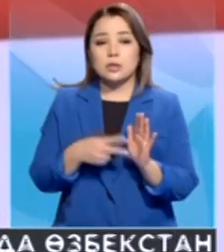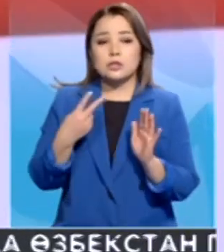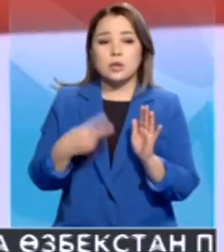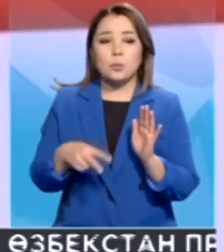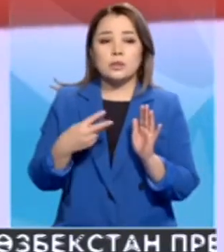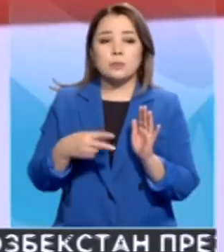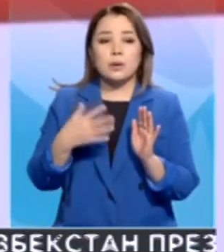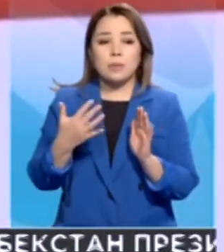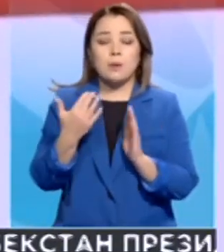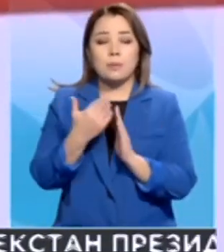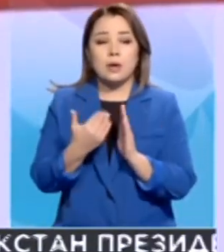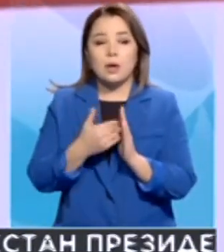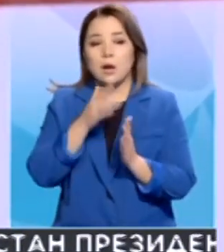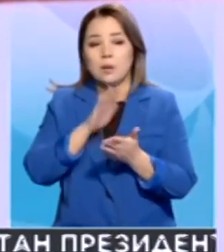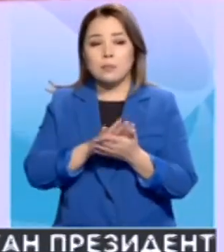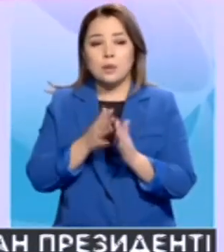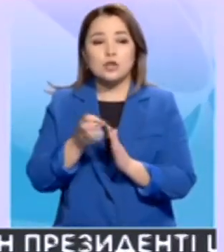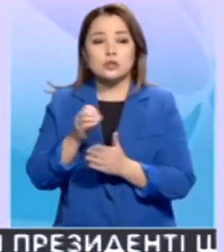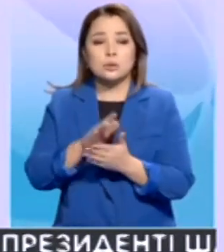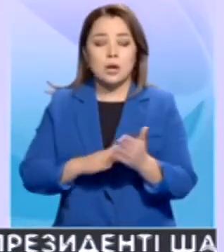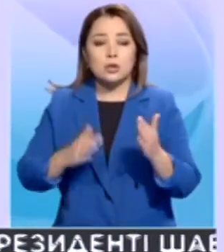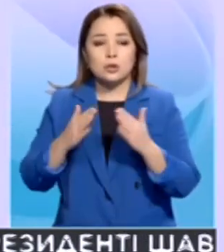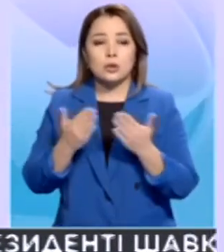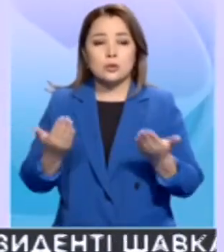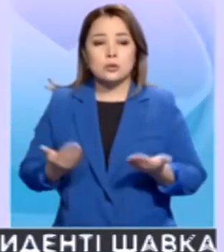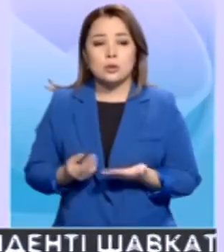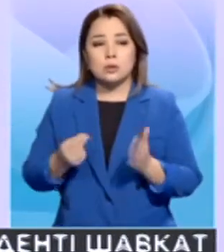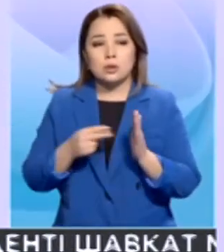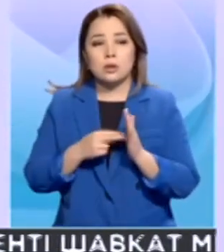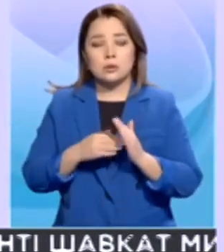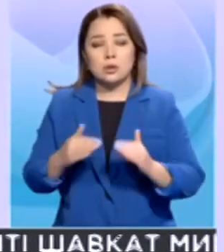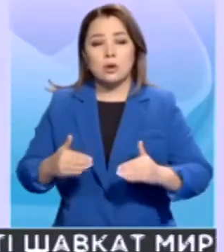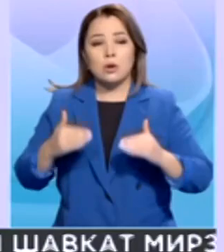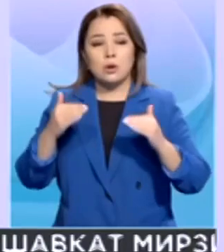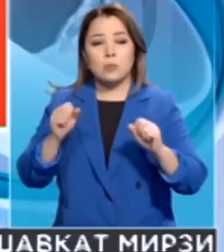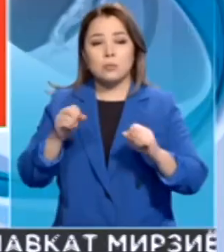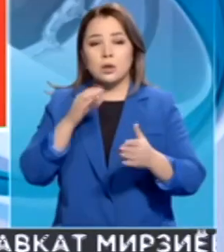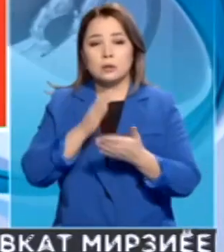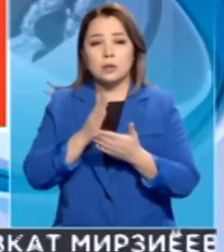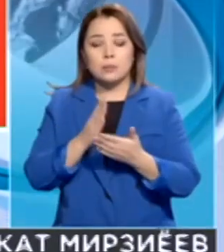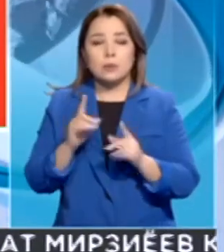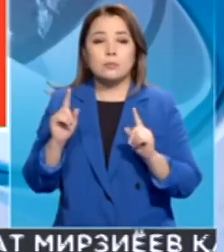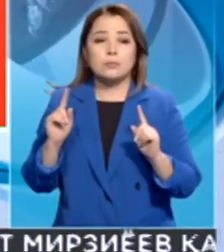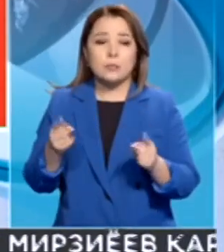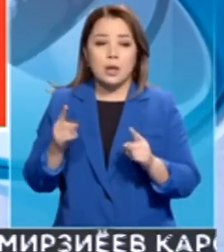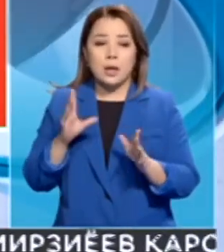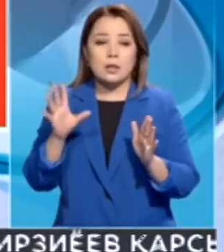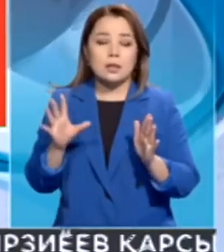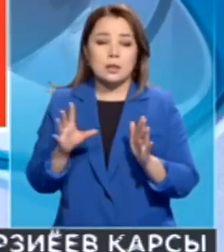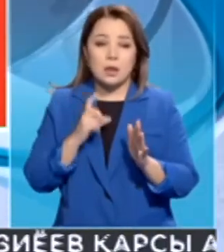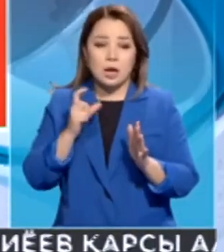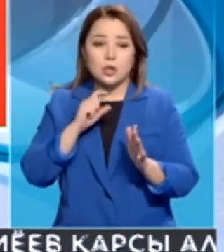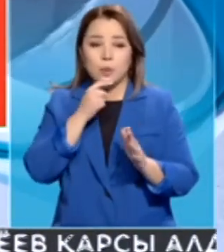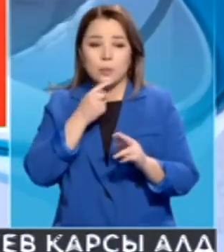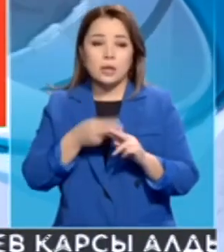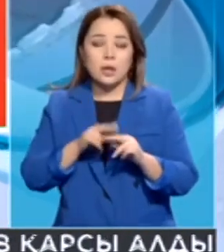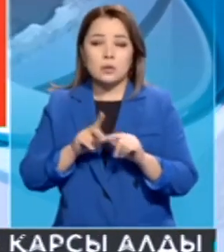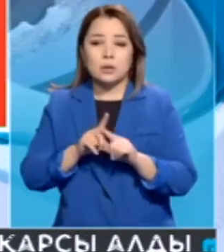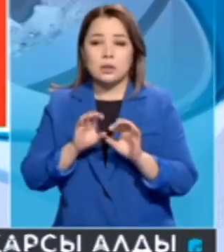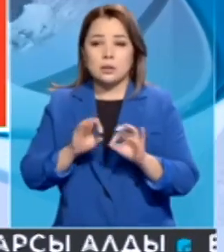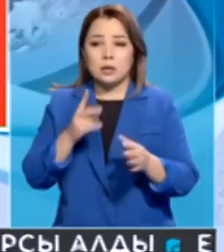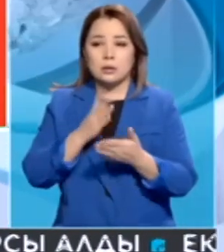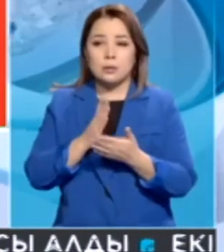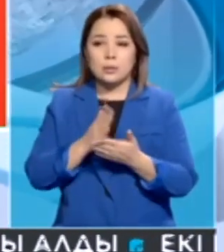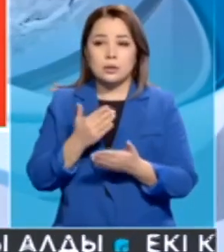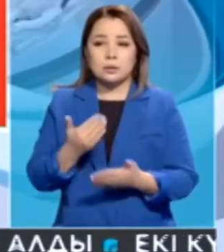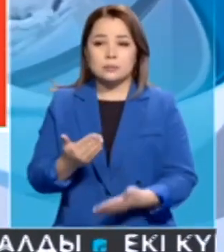7-20-25 бағдарламасының мерзімін ұзарту баспана бағасын шарықтатып жіберуі мүмкін. Неліктен? Экономика айдарында әріптесім Душан Маратұлы